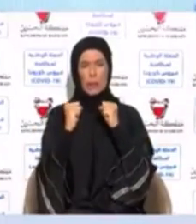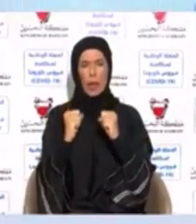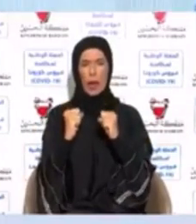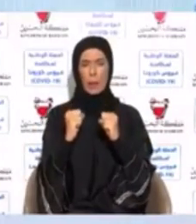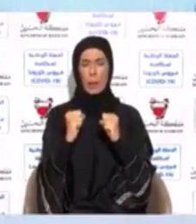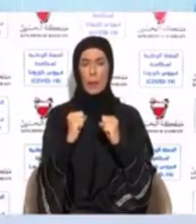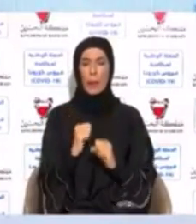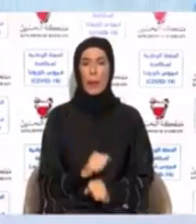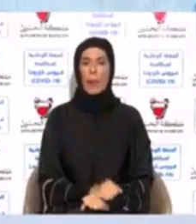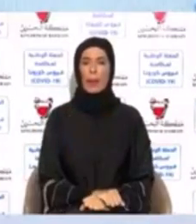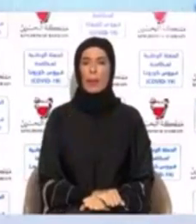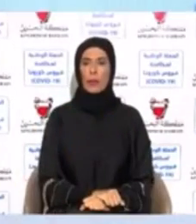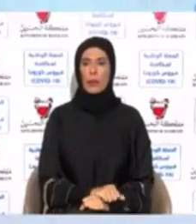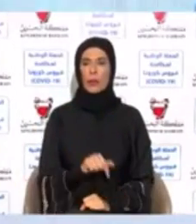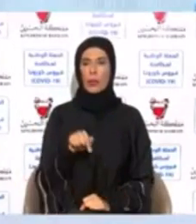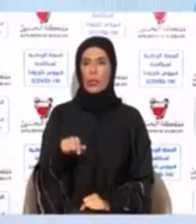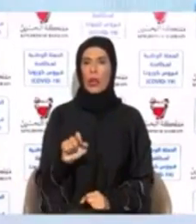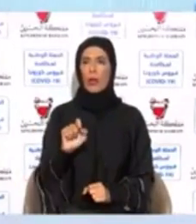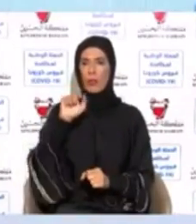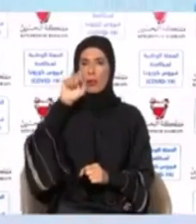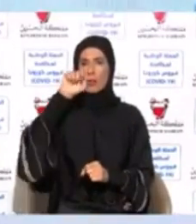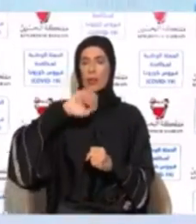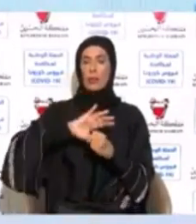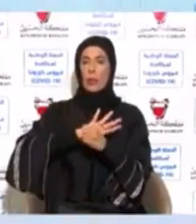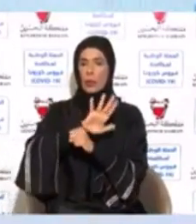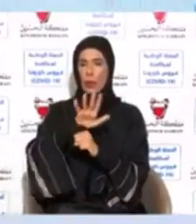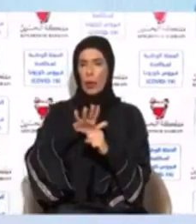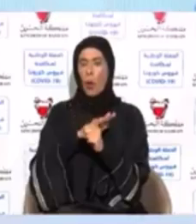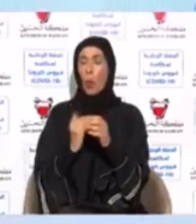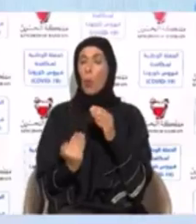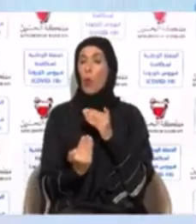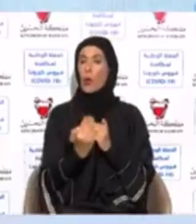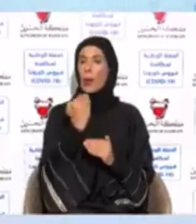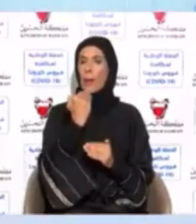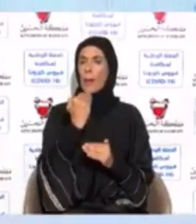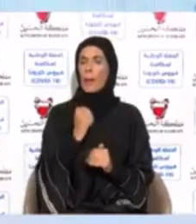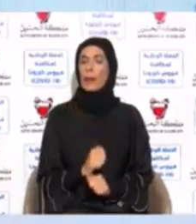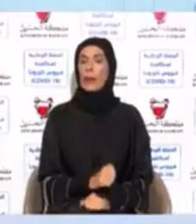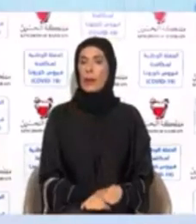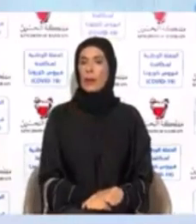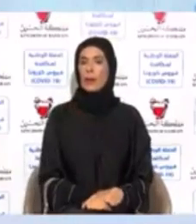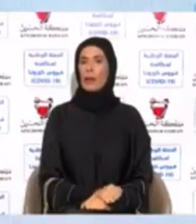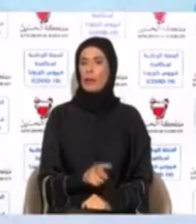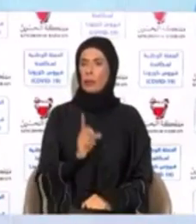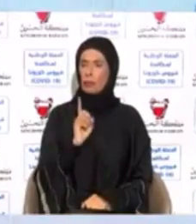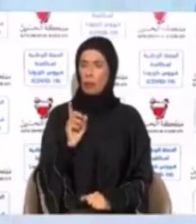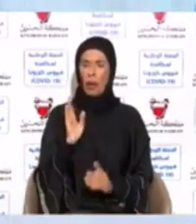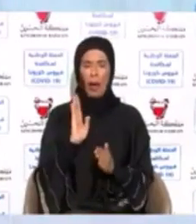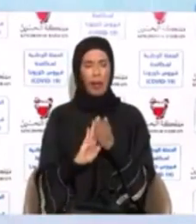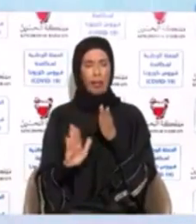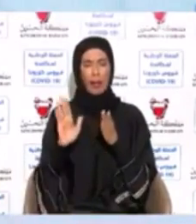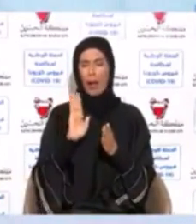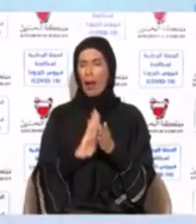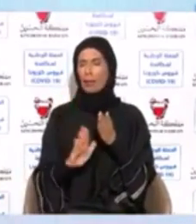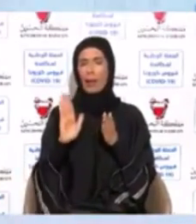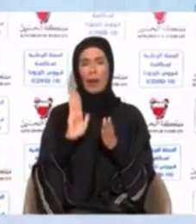شرس اللي أطلق عليه اسم فيروس الكورونا المستجد، اللي فعلا بدأ يهدد